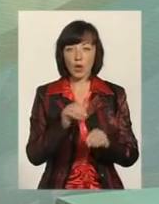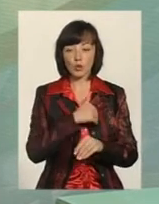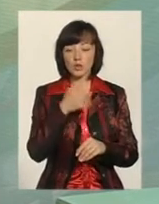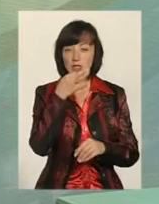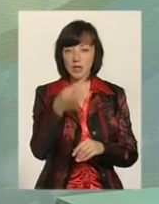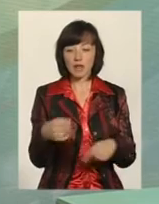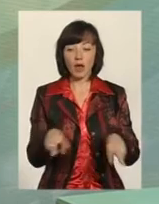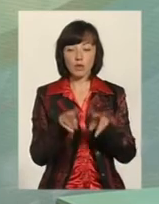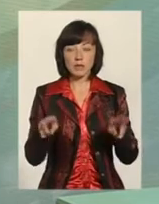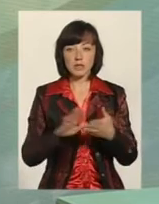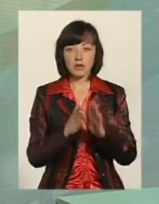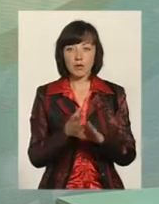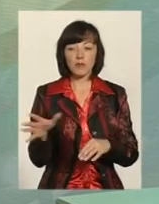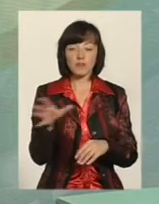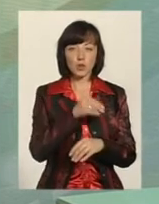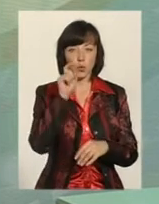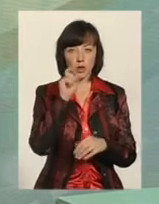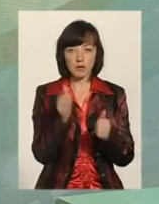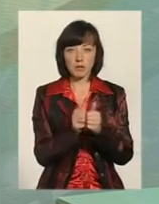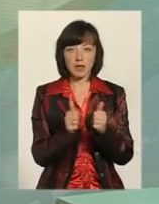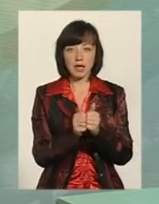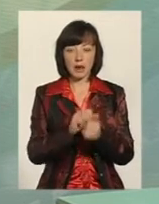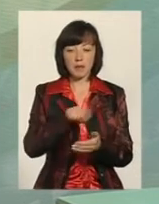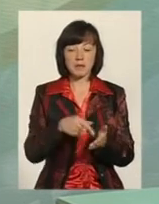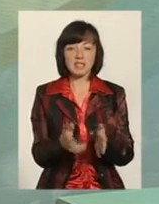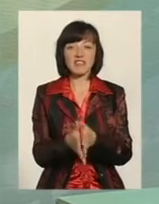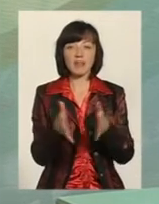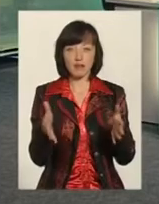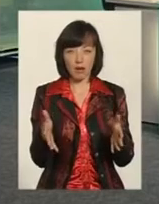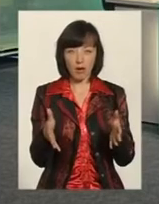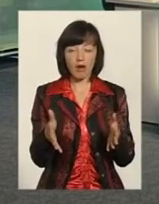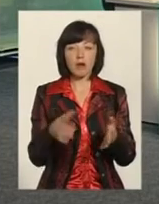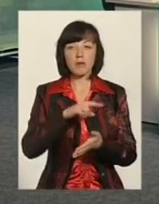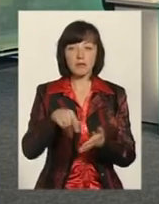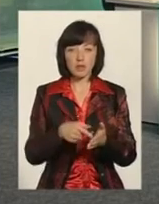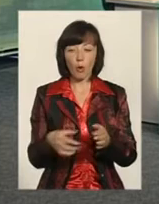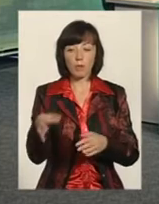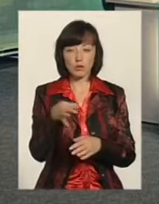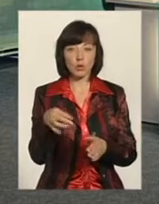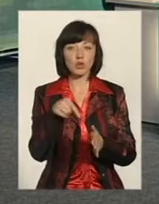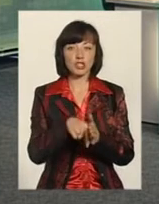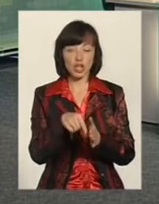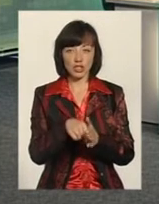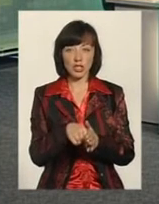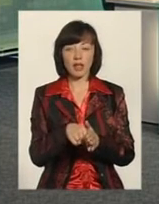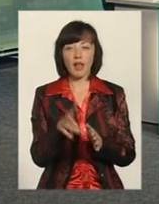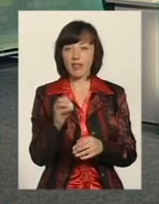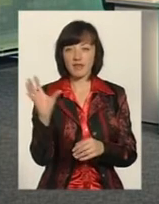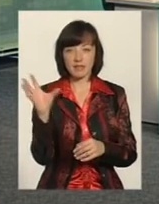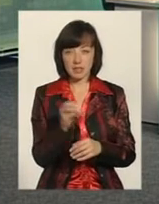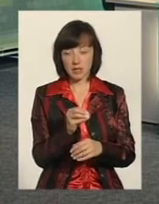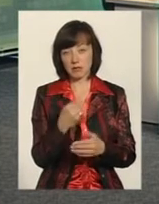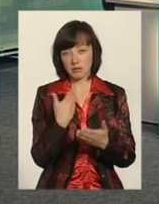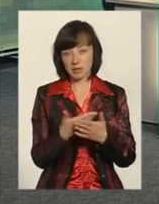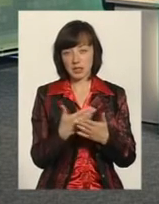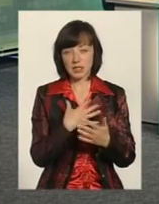саму ситуацію ми маємо майже по всій Україні біля міст, великих міст. Міст обласного значення. Міст великих обласного значення, хоча не всіх, я вам навожу